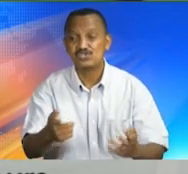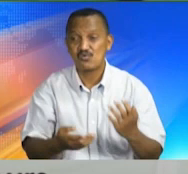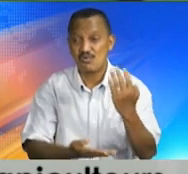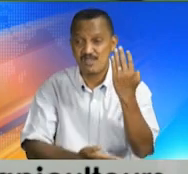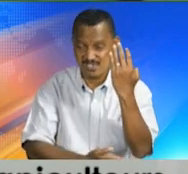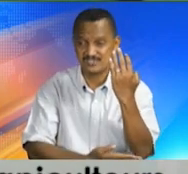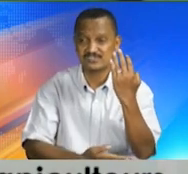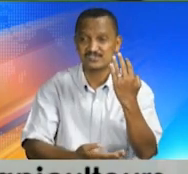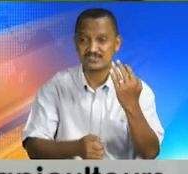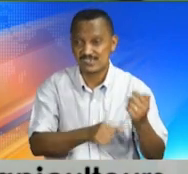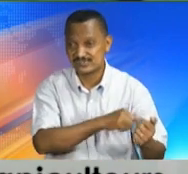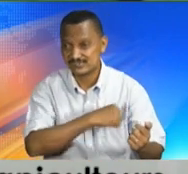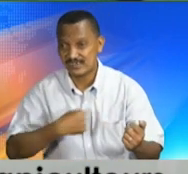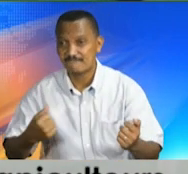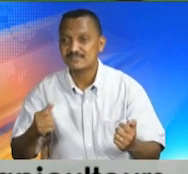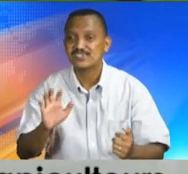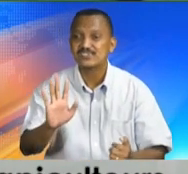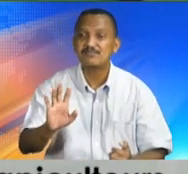520,000 litatra. Hatrany amin'ny